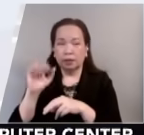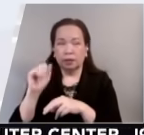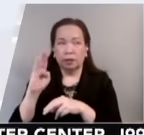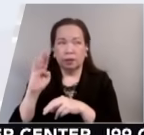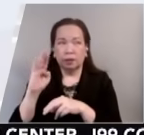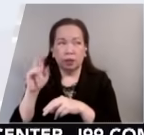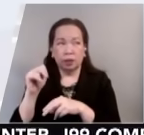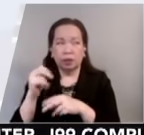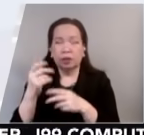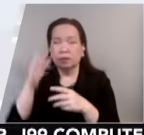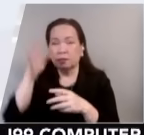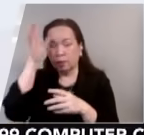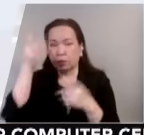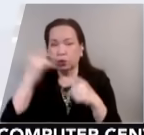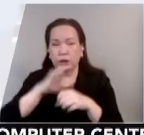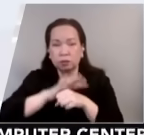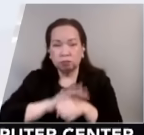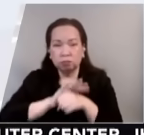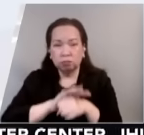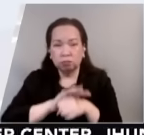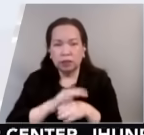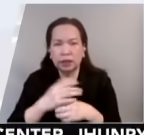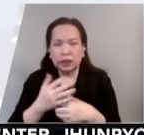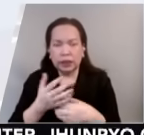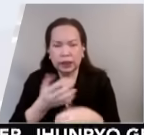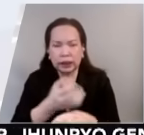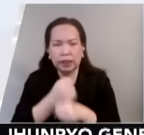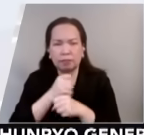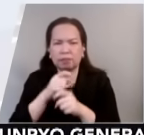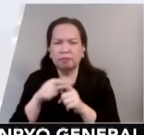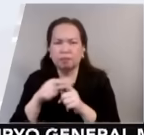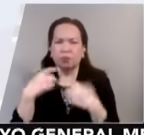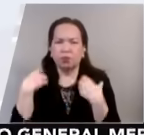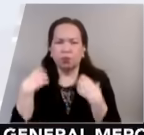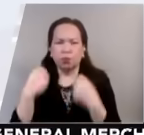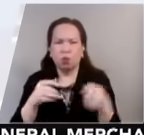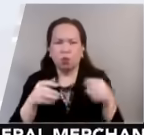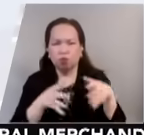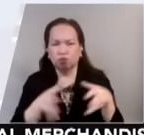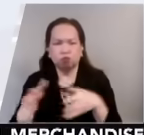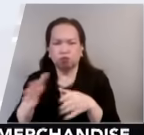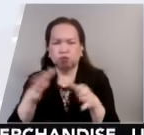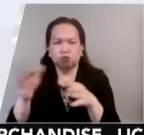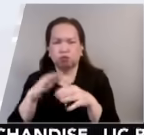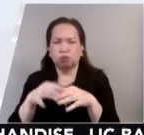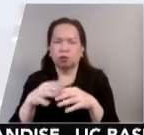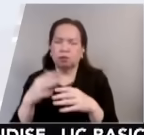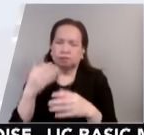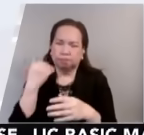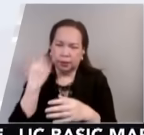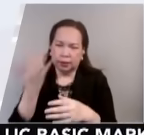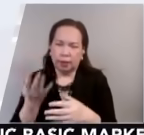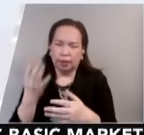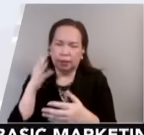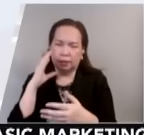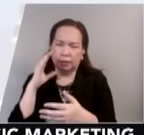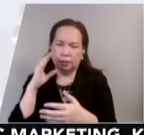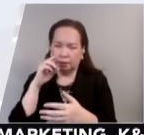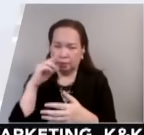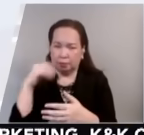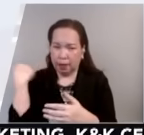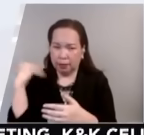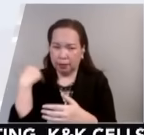ama pero saraw malakas ang alon ng tubig Dead on arrivals ospital ang biktima ayon sa